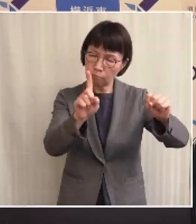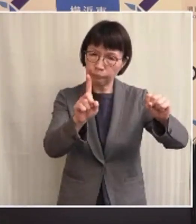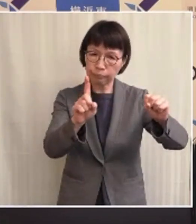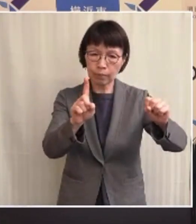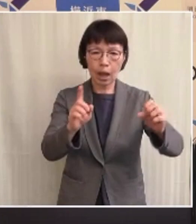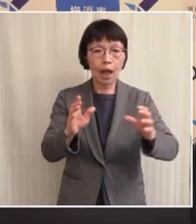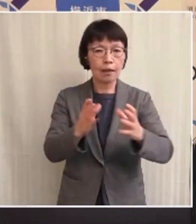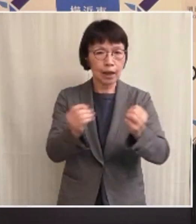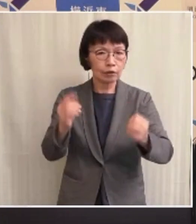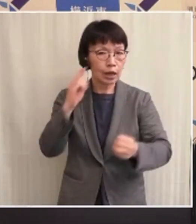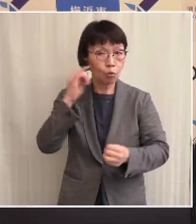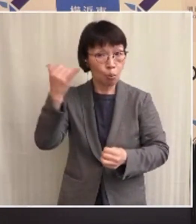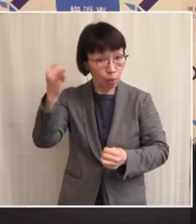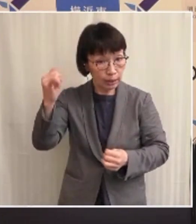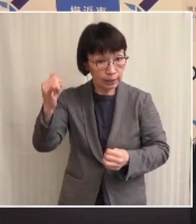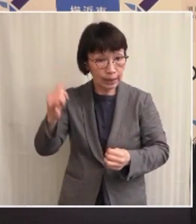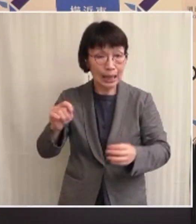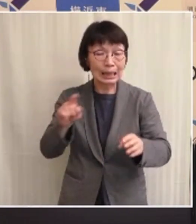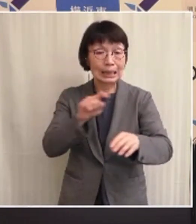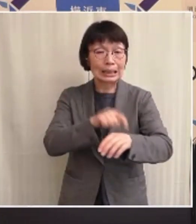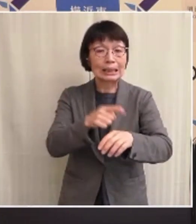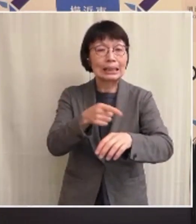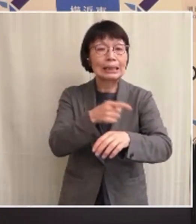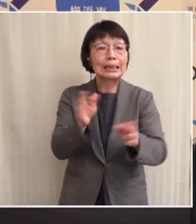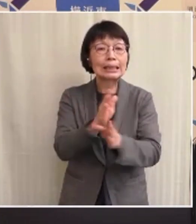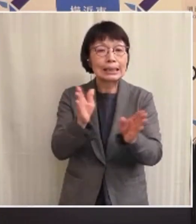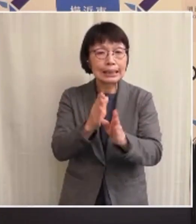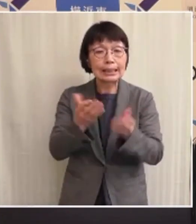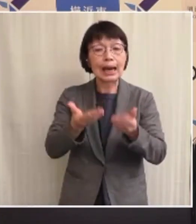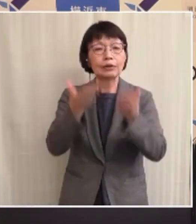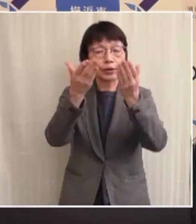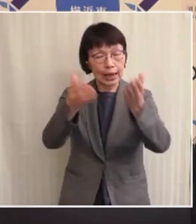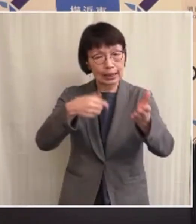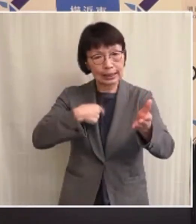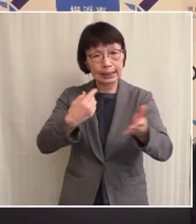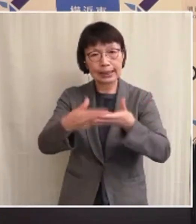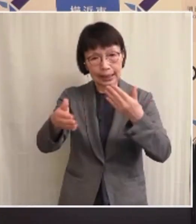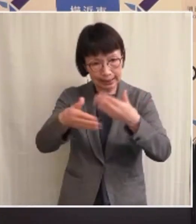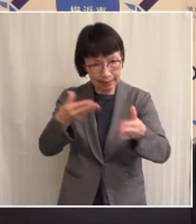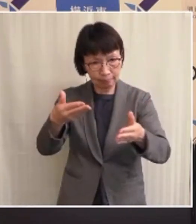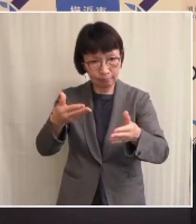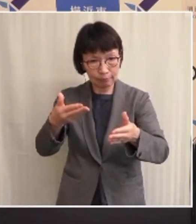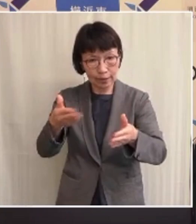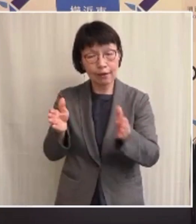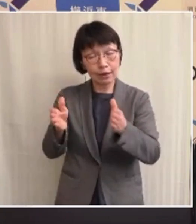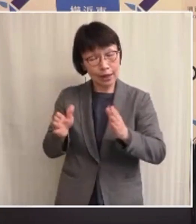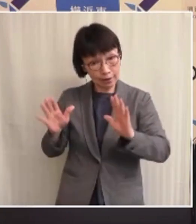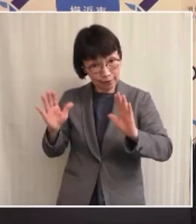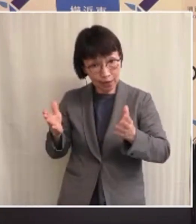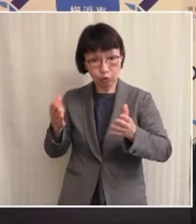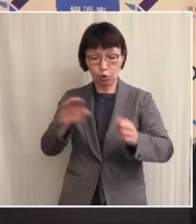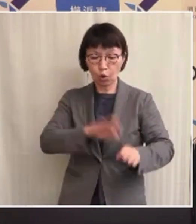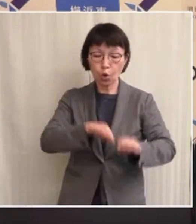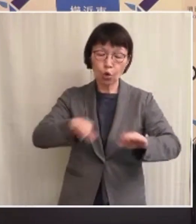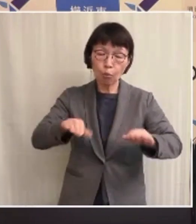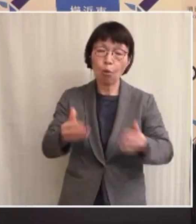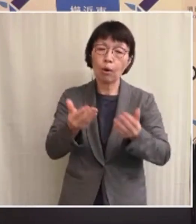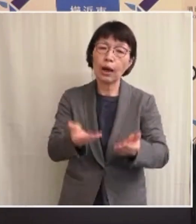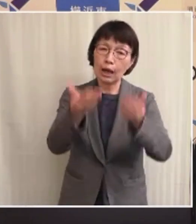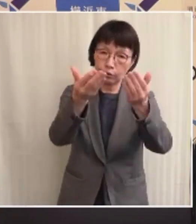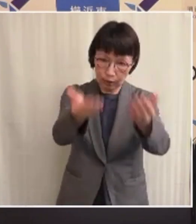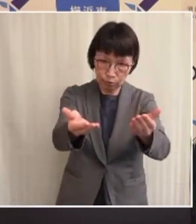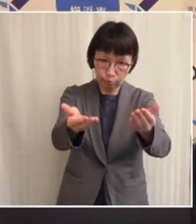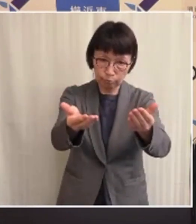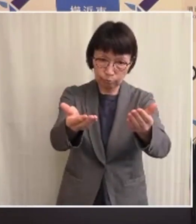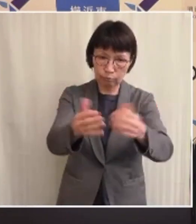保護者の方に一時預かりを体験していただいて、気兼ねなく預けられる、その最初のこう利